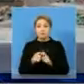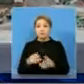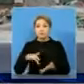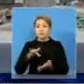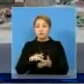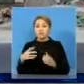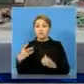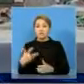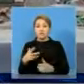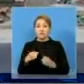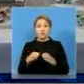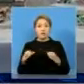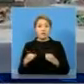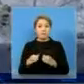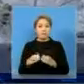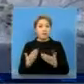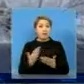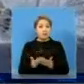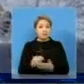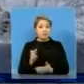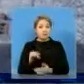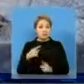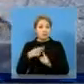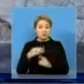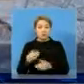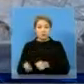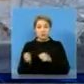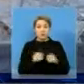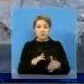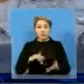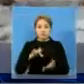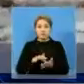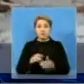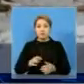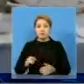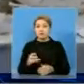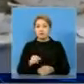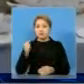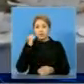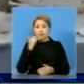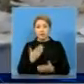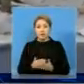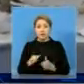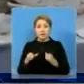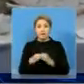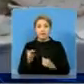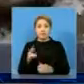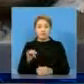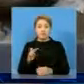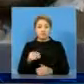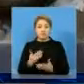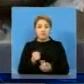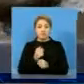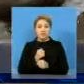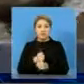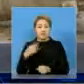действуют три мусоровывозящие компании. Так, то «Нео Плюс» вывозит отходы в городских микрорайонах и районе Москва. Компания «Акжол ЛТД» задействована